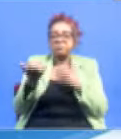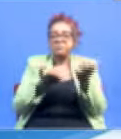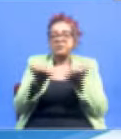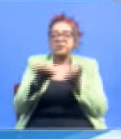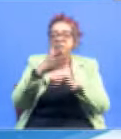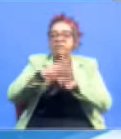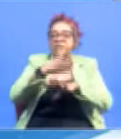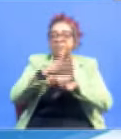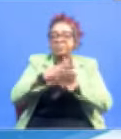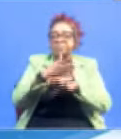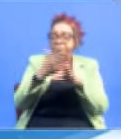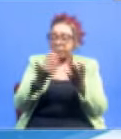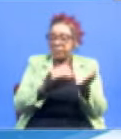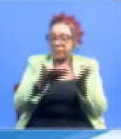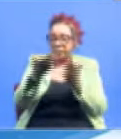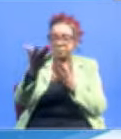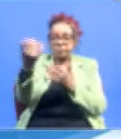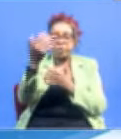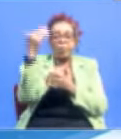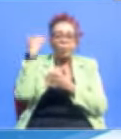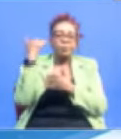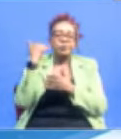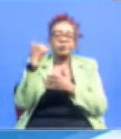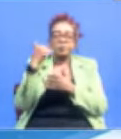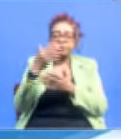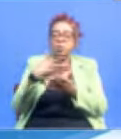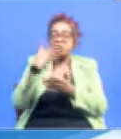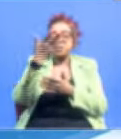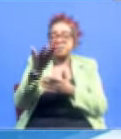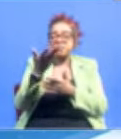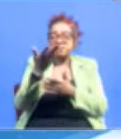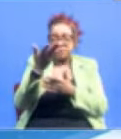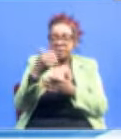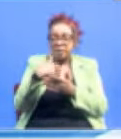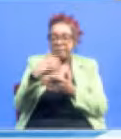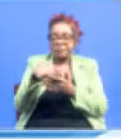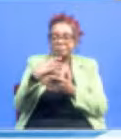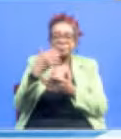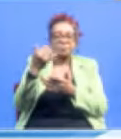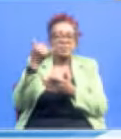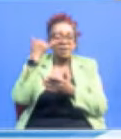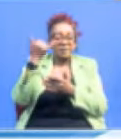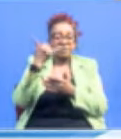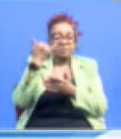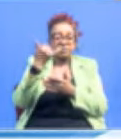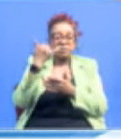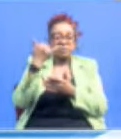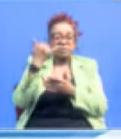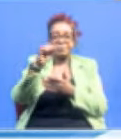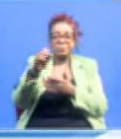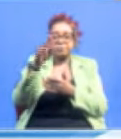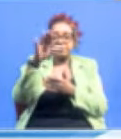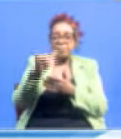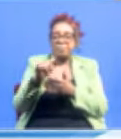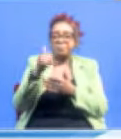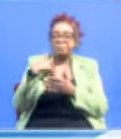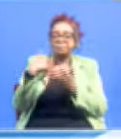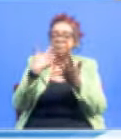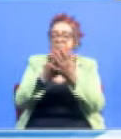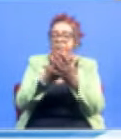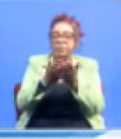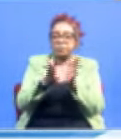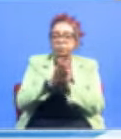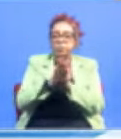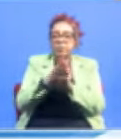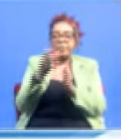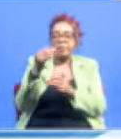mihadarati amefikishwa mahakamani mombasa kujibu mashtaka ya ulanguzi Wa Dawa Za kulevya Salim mwinyi alikamatwa Na maafisa Wa kupambana na mihadarati